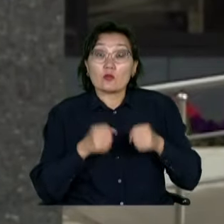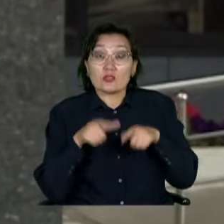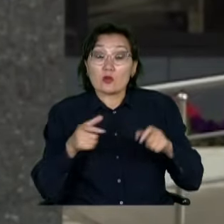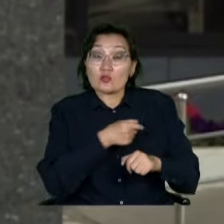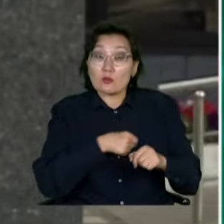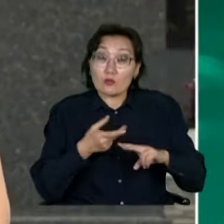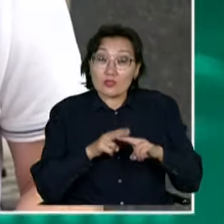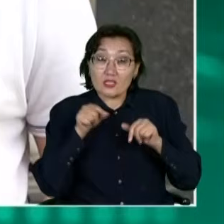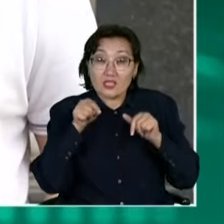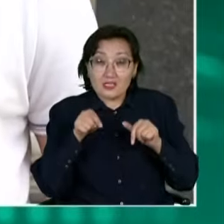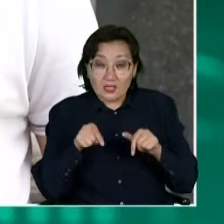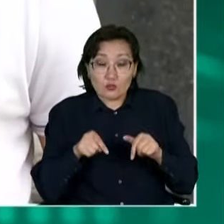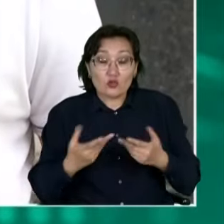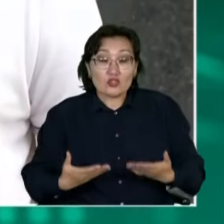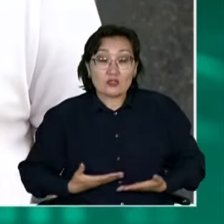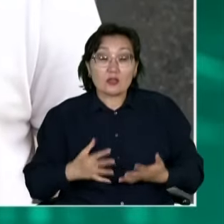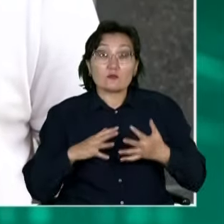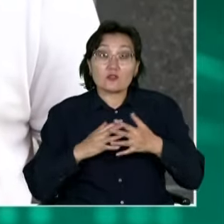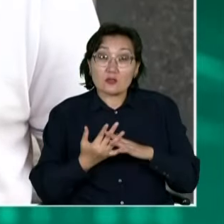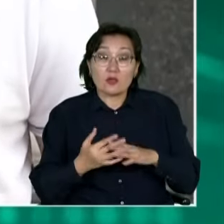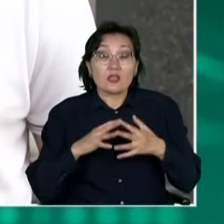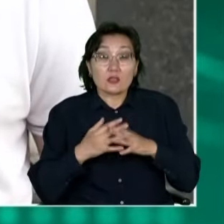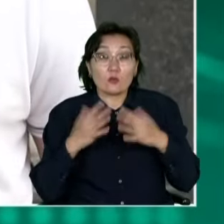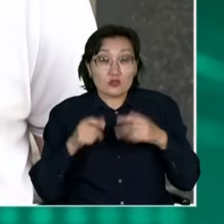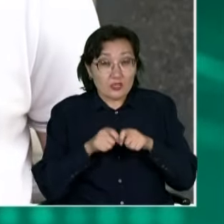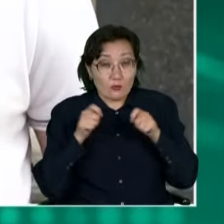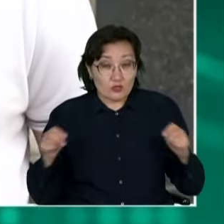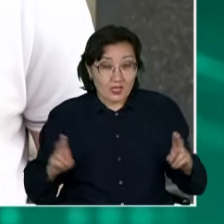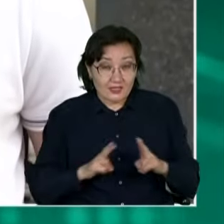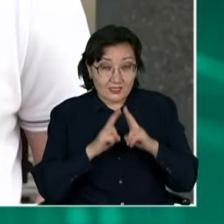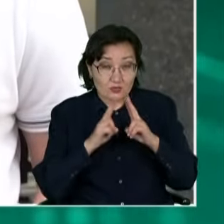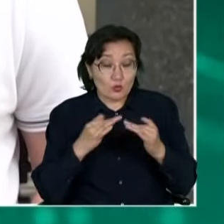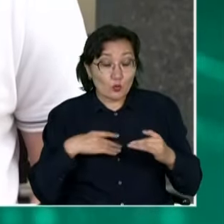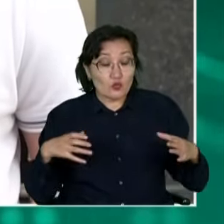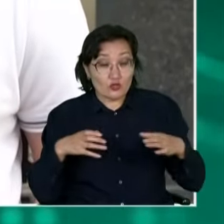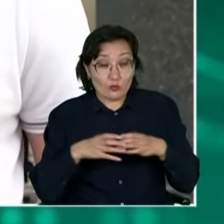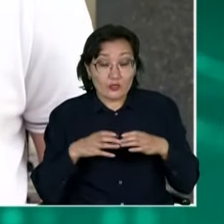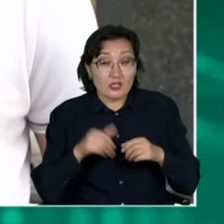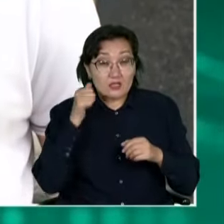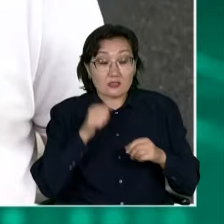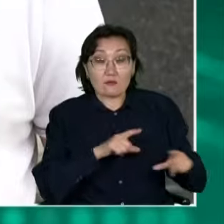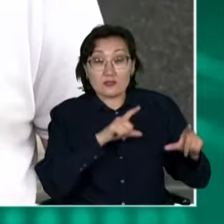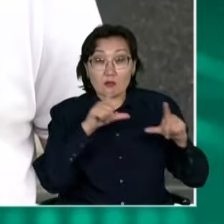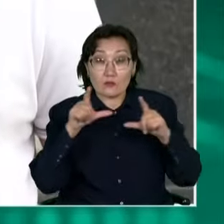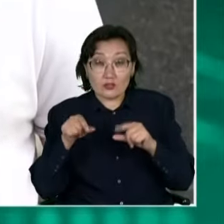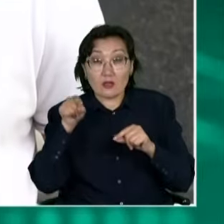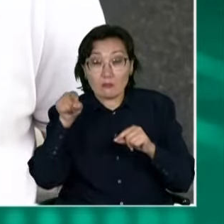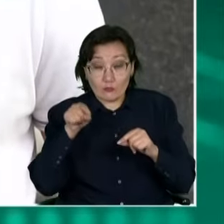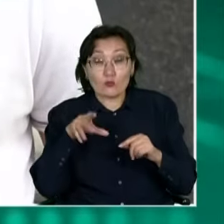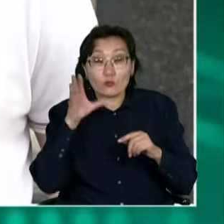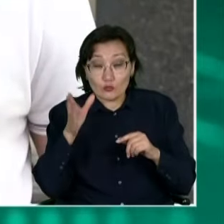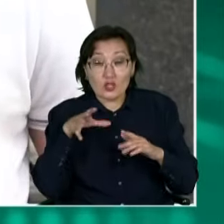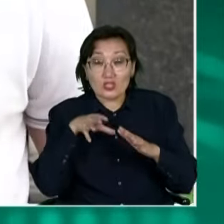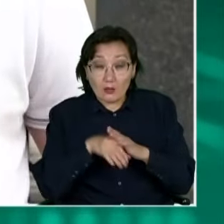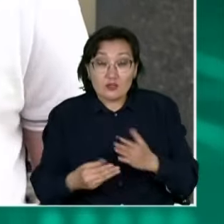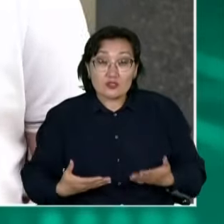которые находятся в Олимпийской деревне. Там все условия созданы. Деревня уже открыта в Париже. И наша группа завтра уже будет размещаться в этой деревне. То